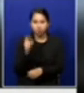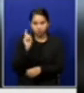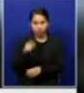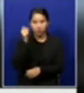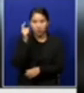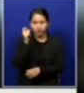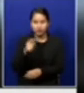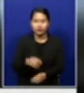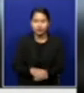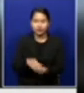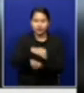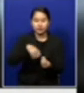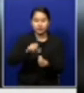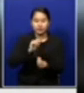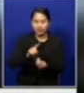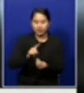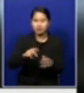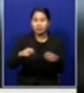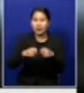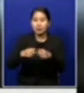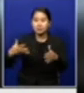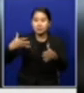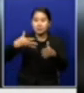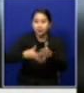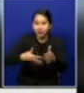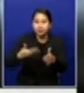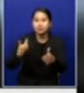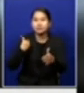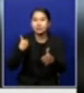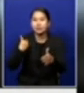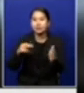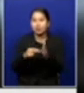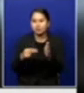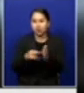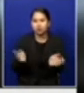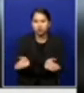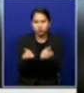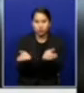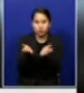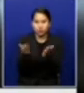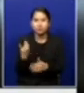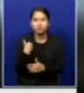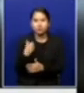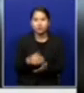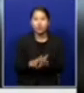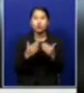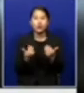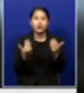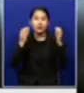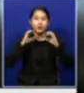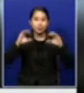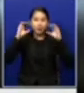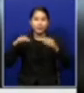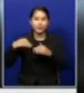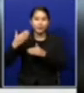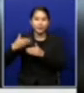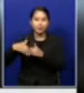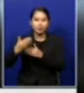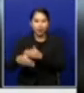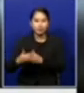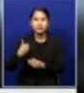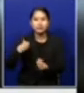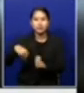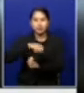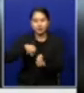ษฐกิจเราจะทำเมื่อเศรษฐกิจติดขัดหรือมันไม่ลื่นไหลเราจะเห็นว่าตั้งแต่รัฐบาลชุดที่ผ่านมาจนถึงชุดปัจจุบันจะมีการกระตุ้นเศรษฐกิจ